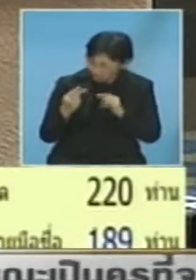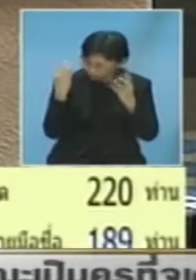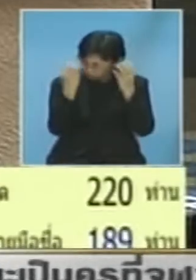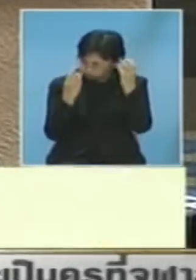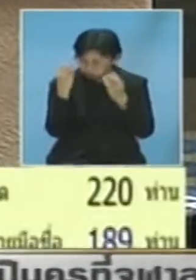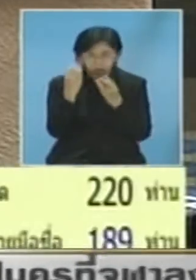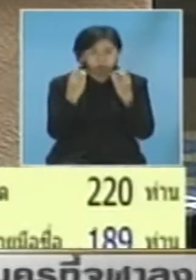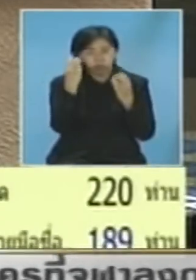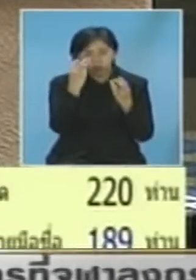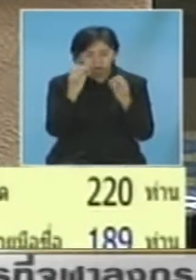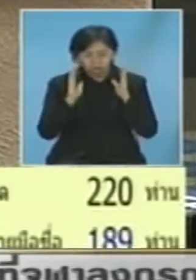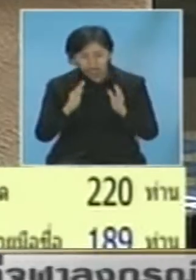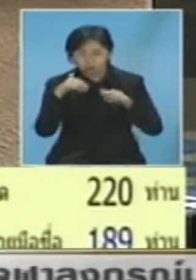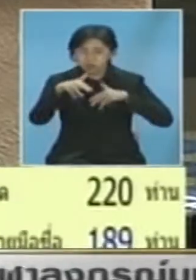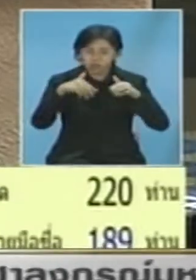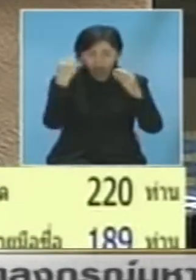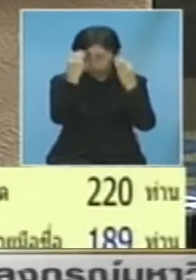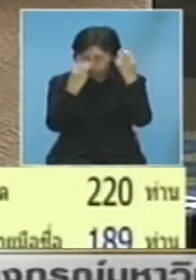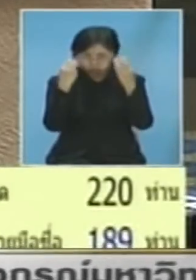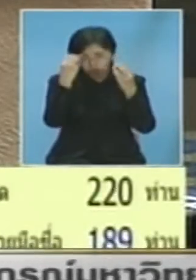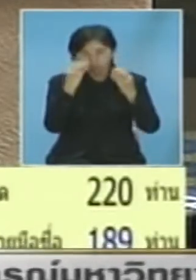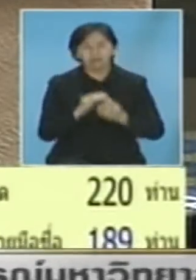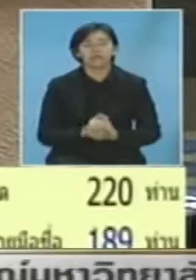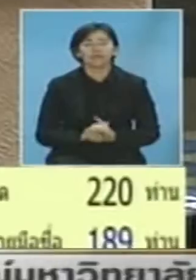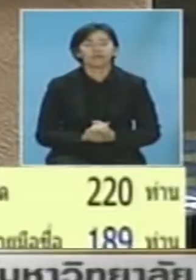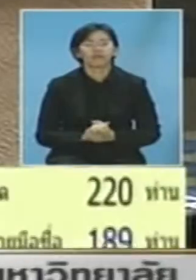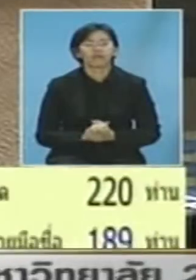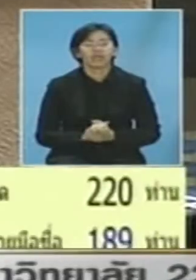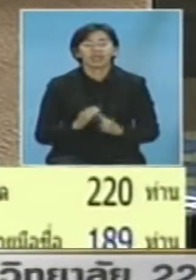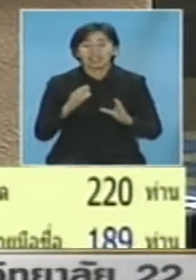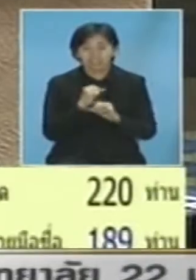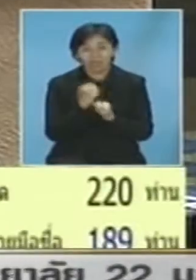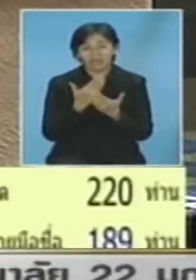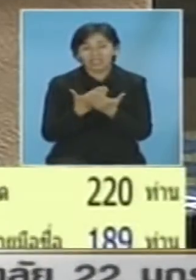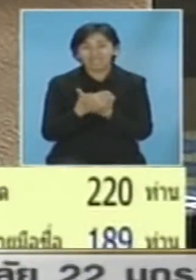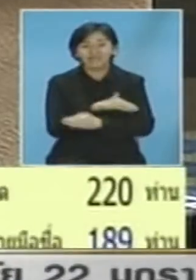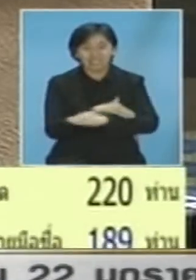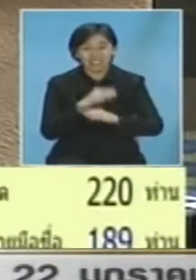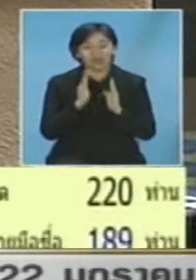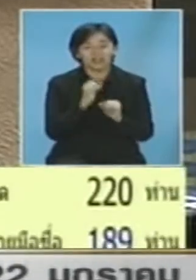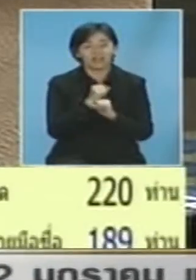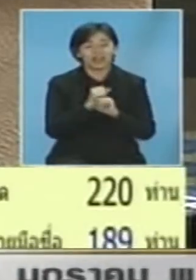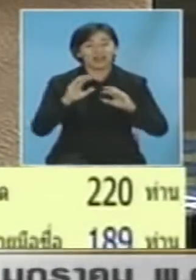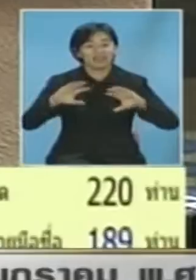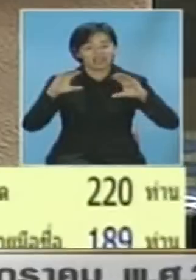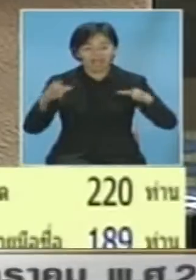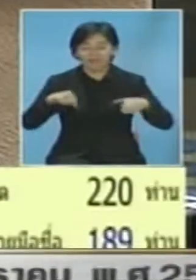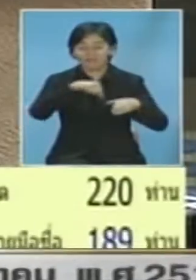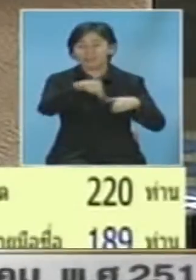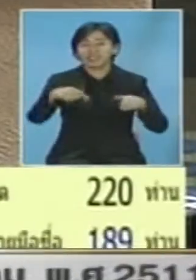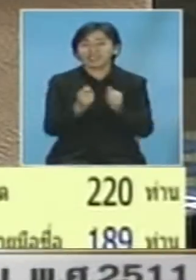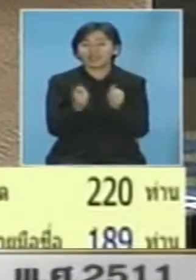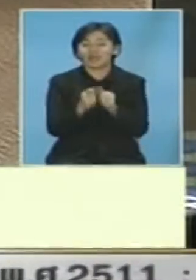นไขว้เขวว่าการปิดบัญชีของข้าราชการที่ได้รับการแต่งตั้